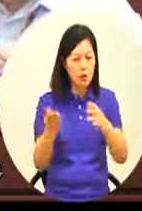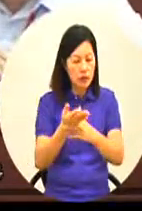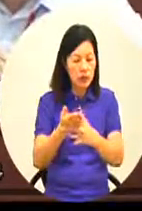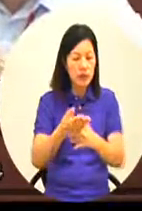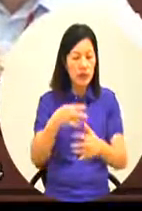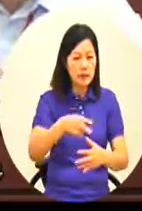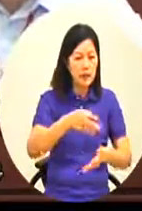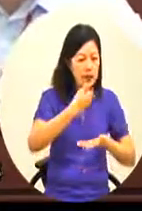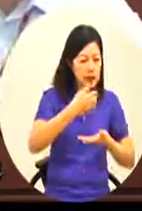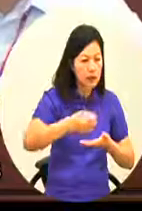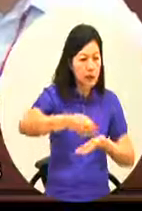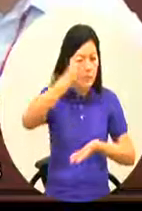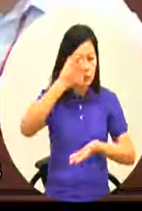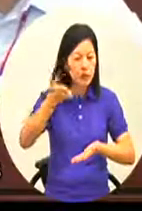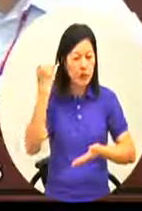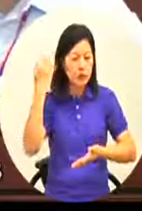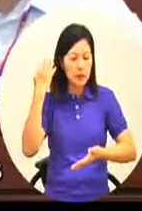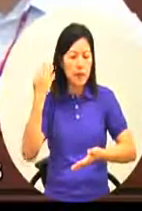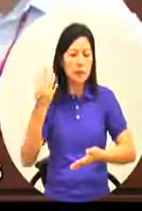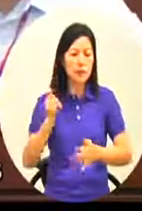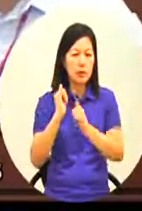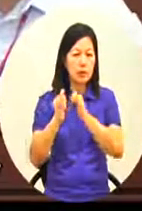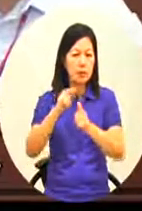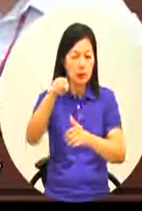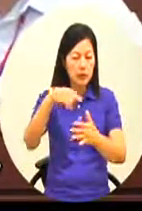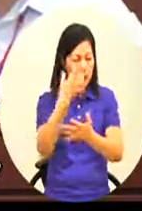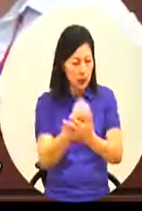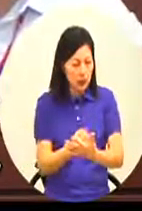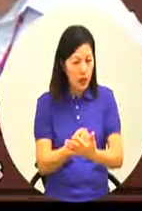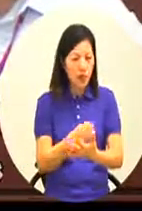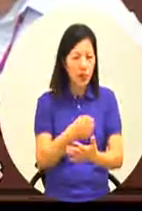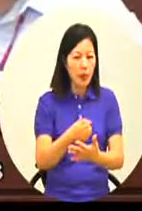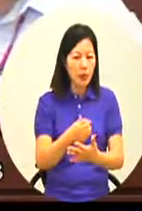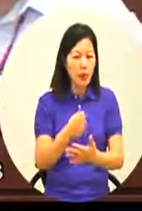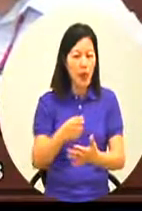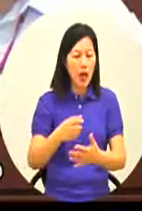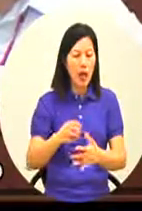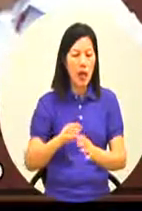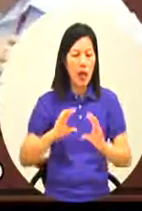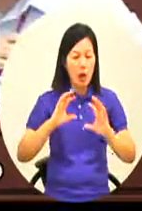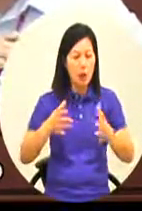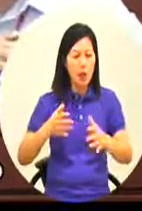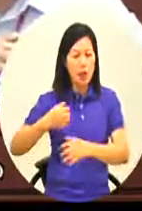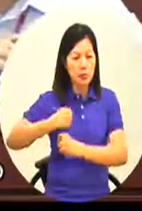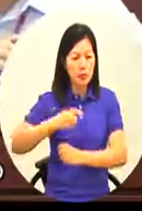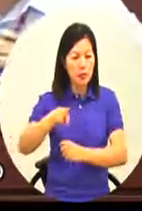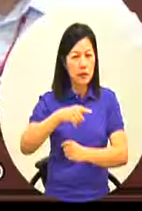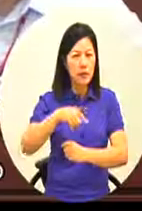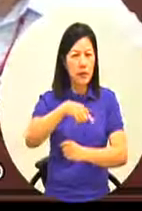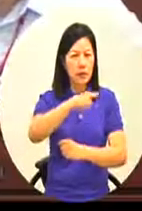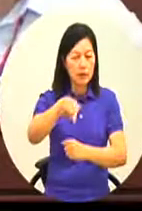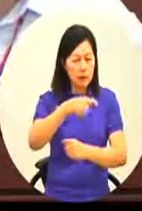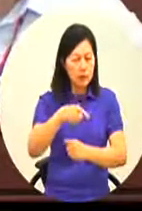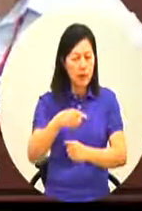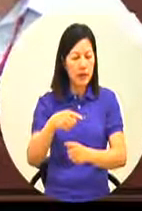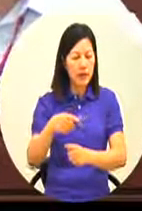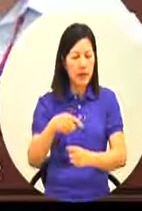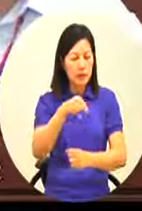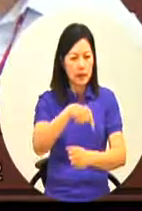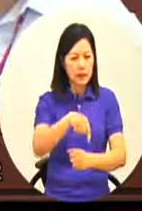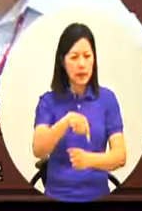其是针对那些过去曾经在这边驻足过、停留过的这些国军弟兄们，那也是希望说透过这一块的一